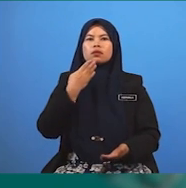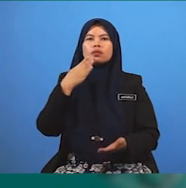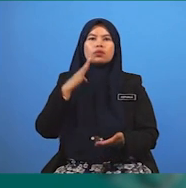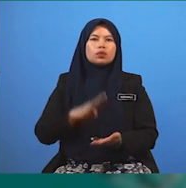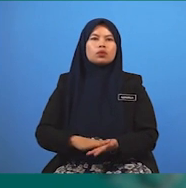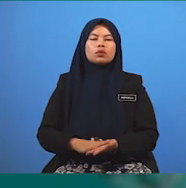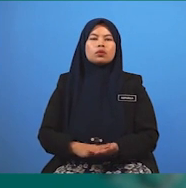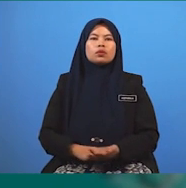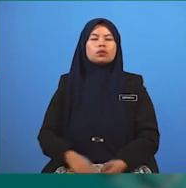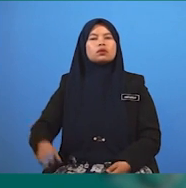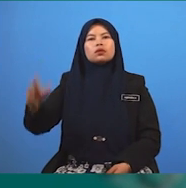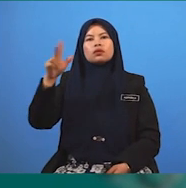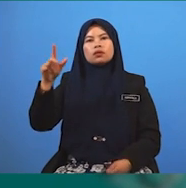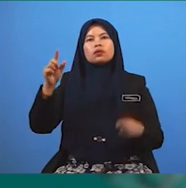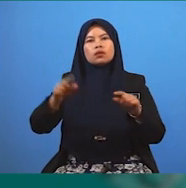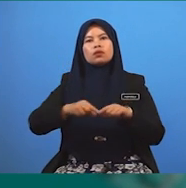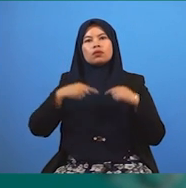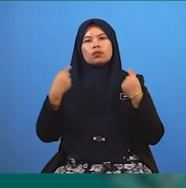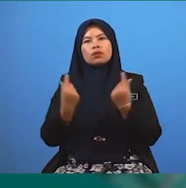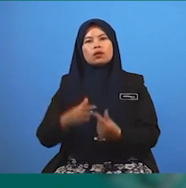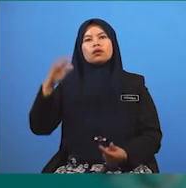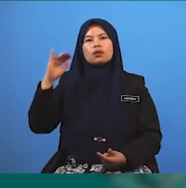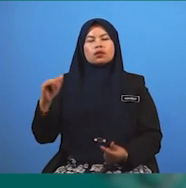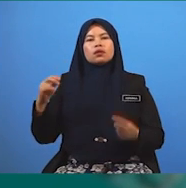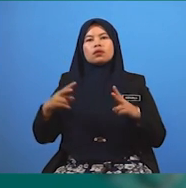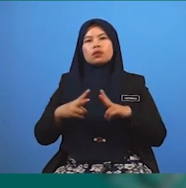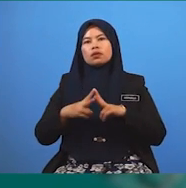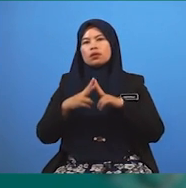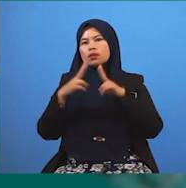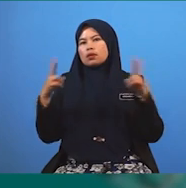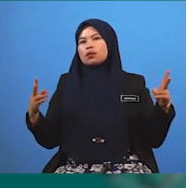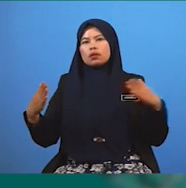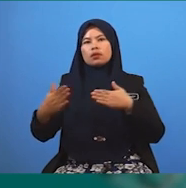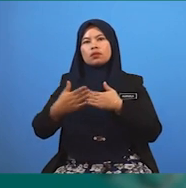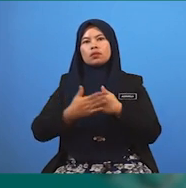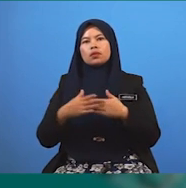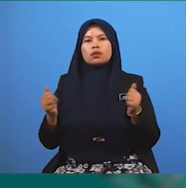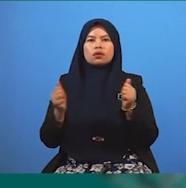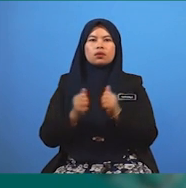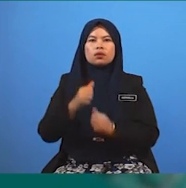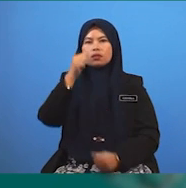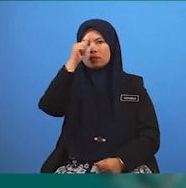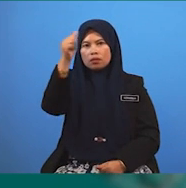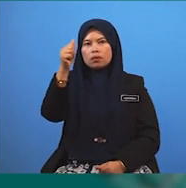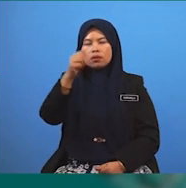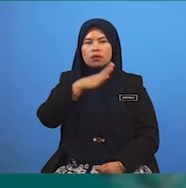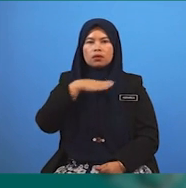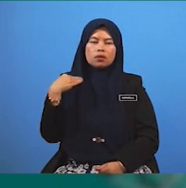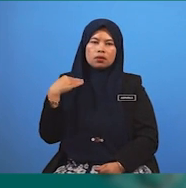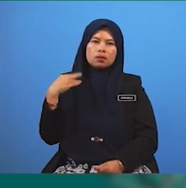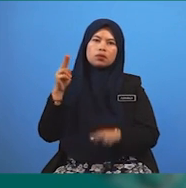iaitu golongan yang paling hampir dengan Allah Subhanahu Wa Taala serta mempunyai kedudukan yang